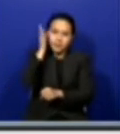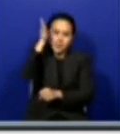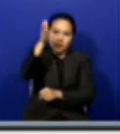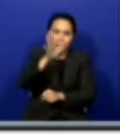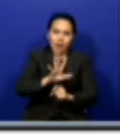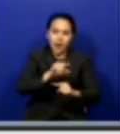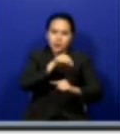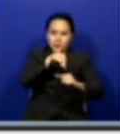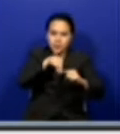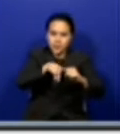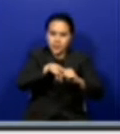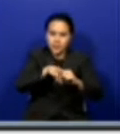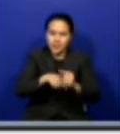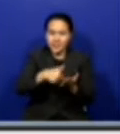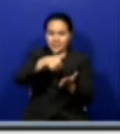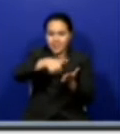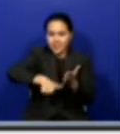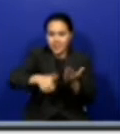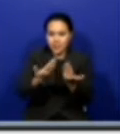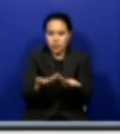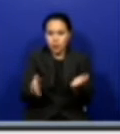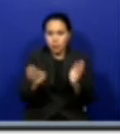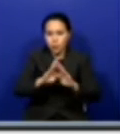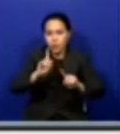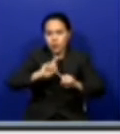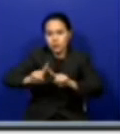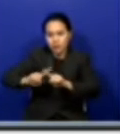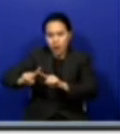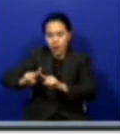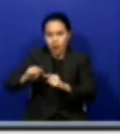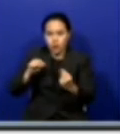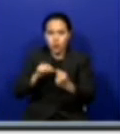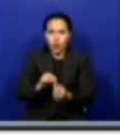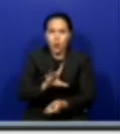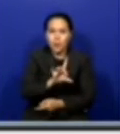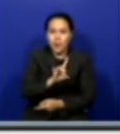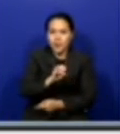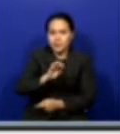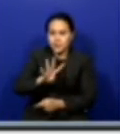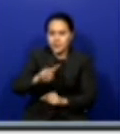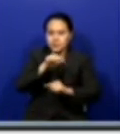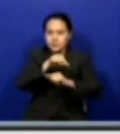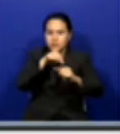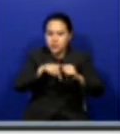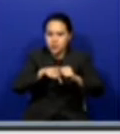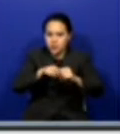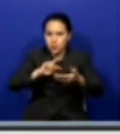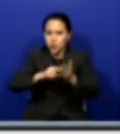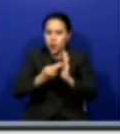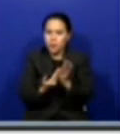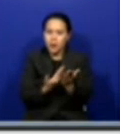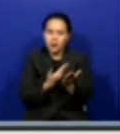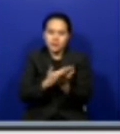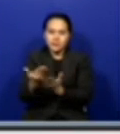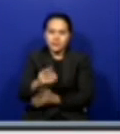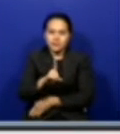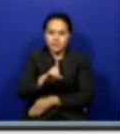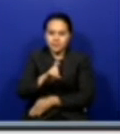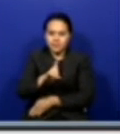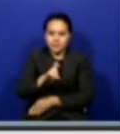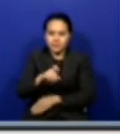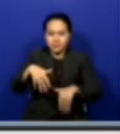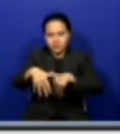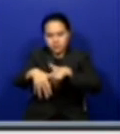อ GDP จะสูงถึงร้อยละ84ซึ่งจะเป็นตัวฉุดกำลังซื้อของพี่น้องประชาช